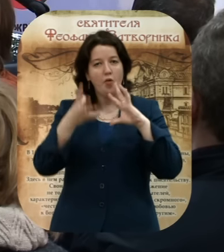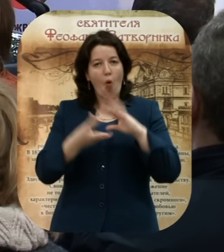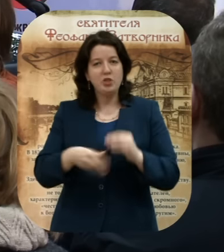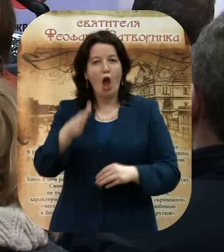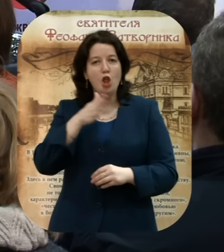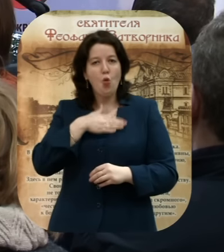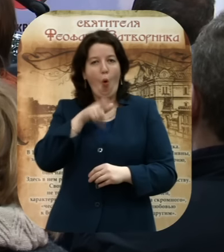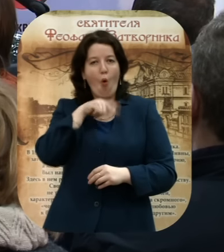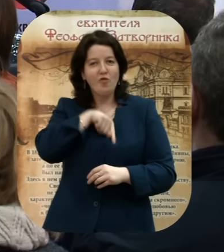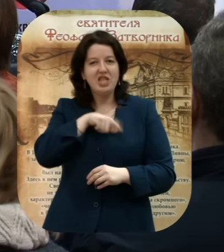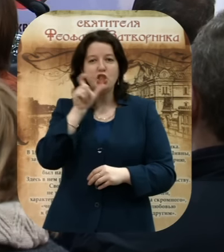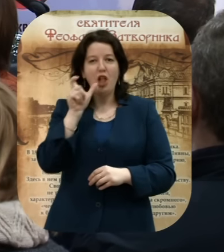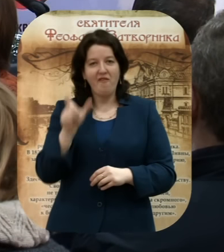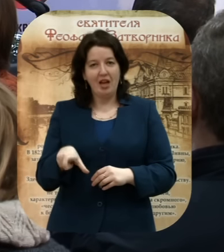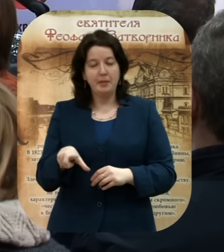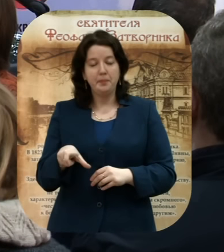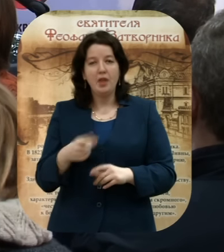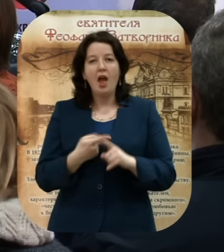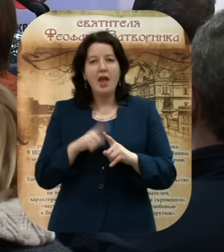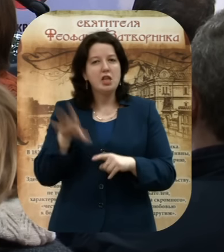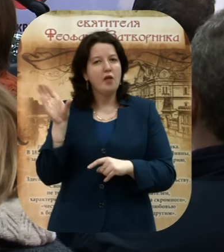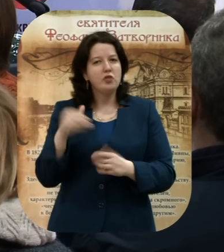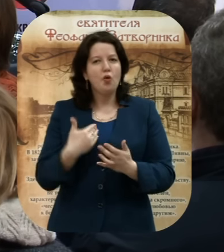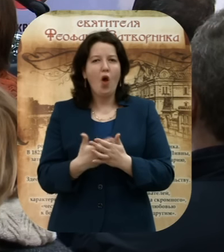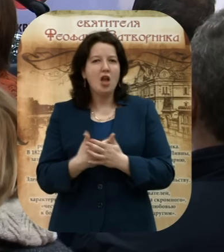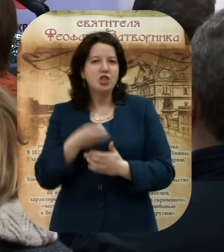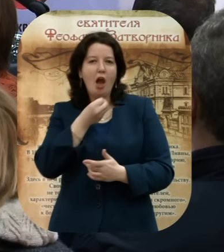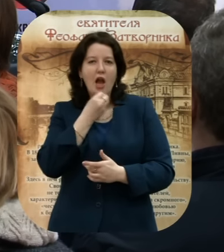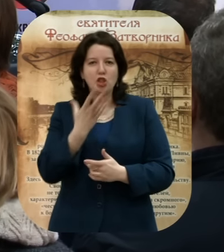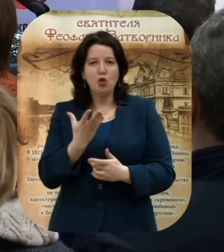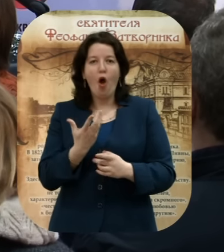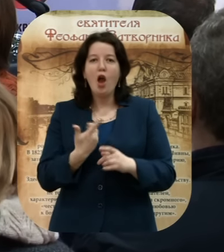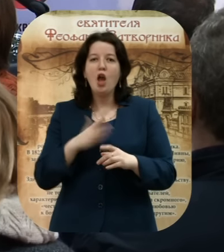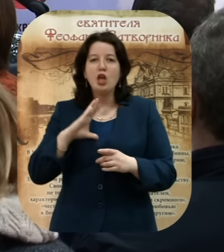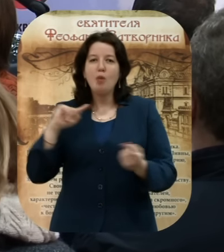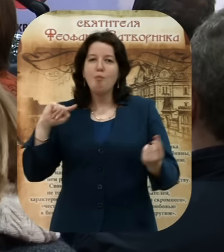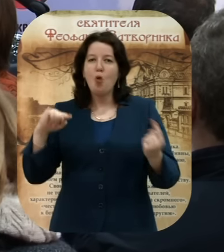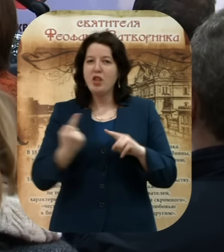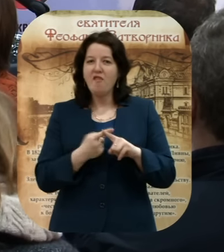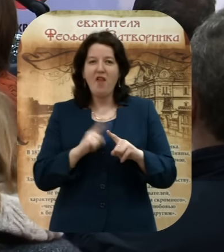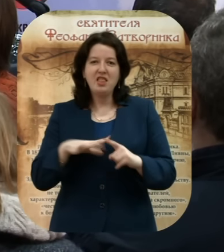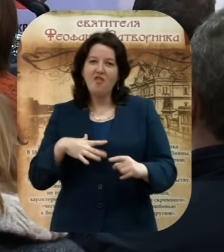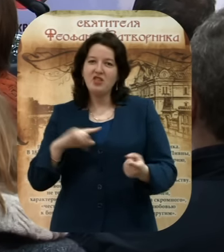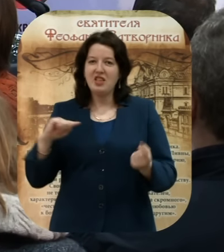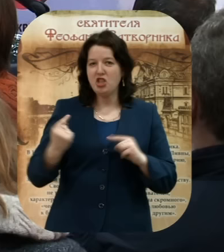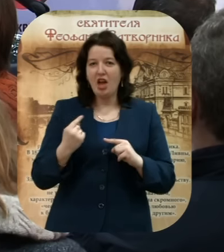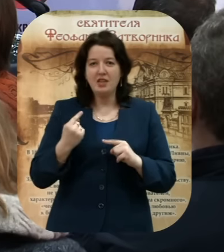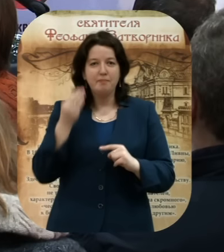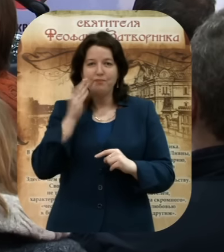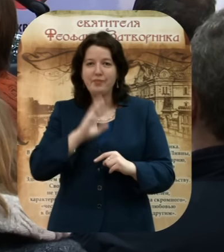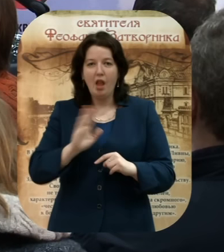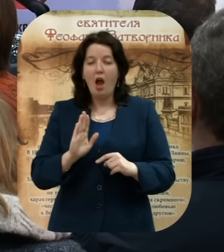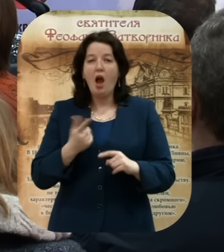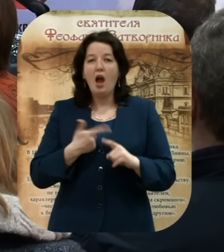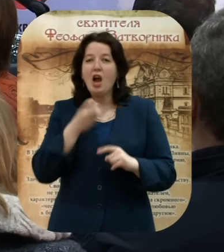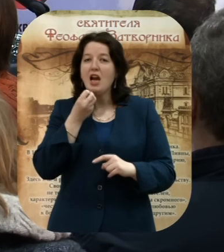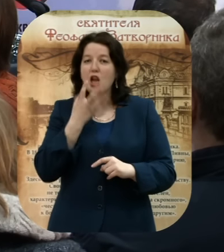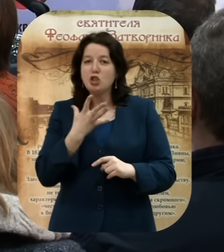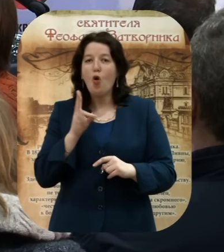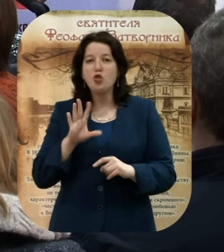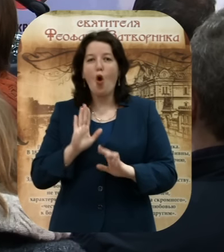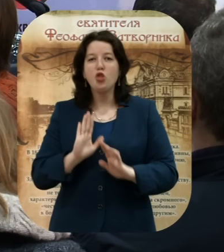Вы знаете, кажется, это все хорошо, и против этого возражать ничего не будешь. Это хорошо, но